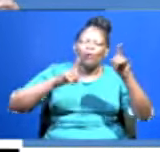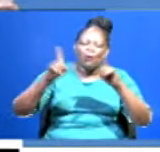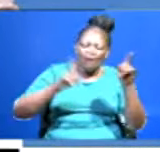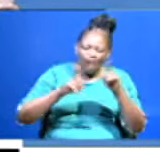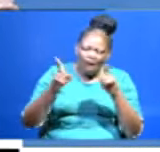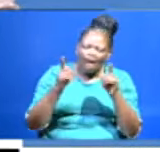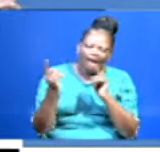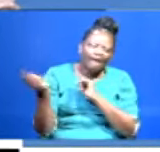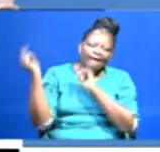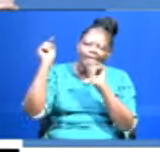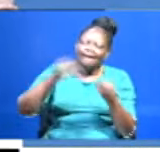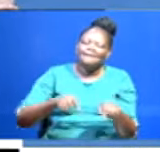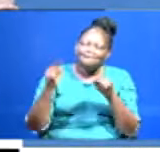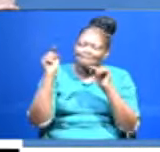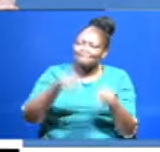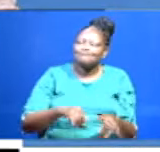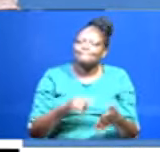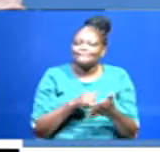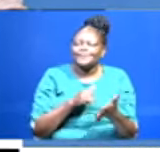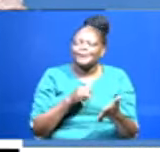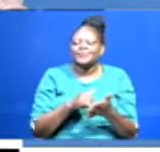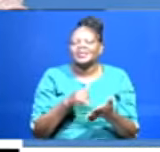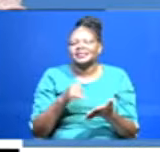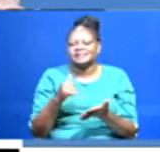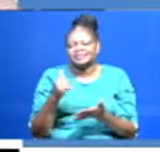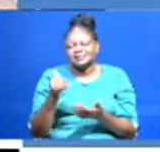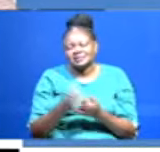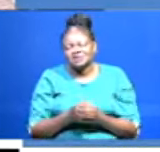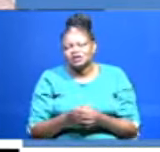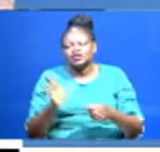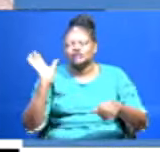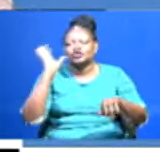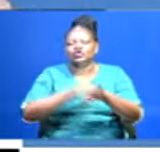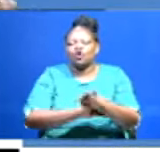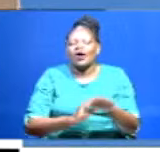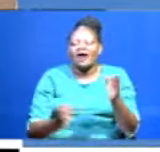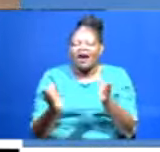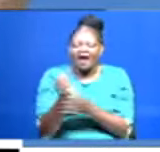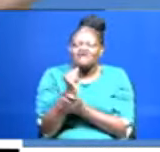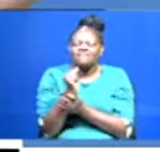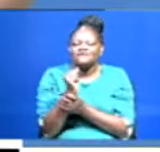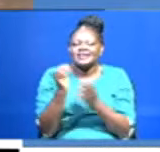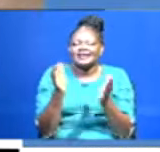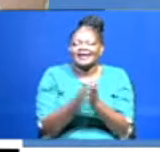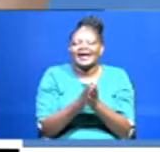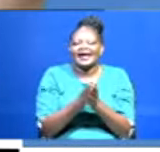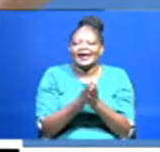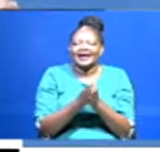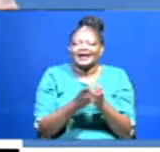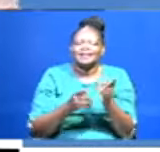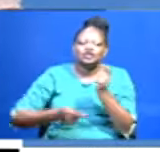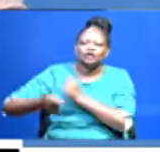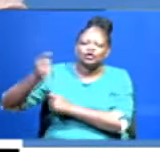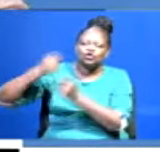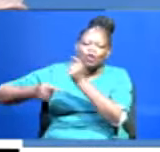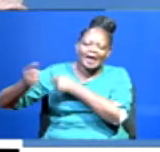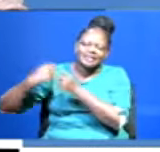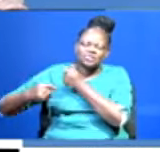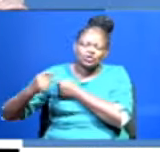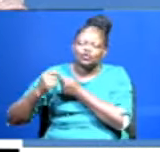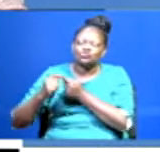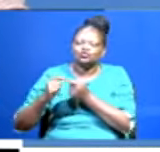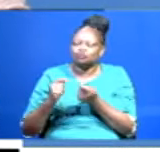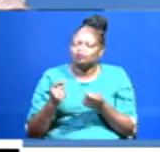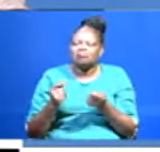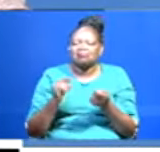mbalimbali ikiwemo elimu ya kijiografia na utamaduni wa kijadi zimekuwa maarufu